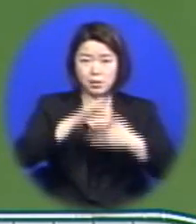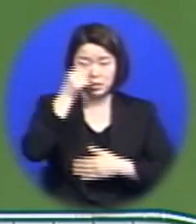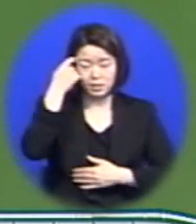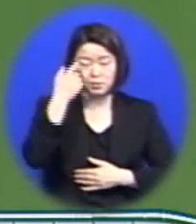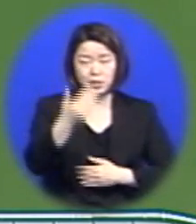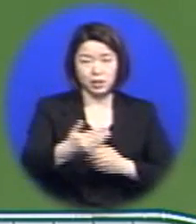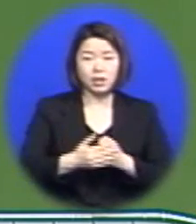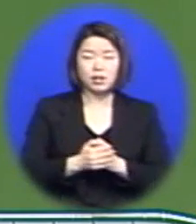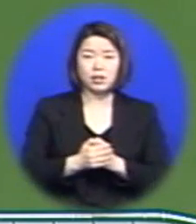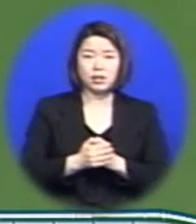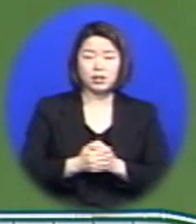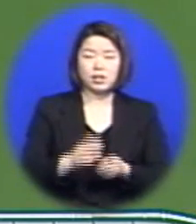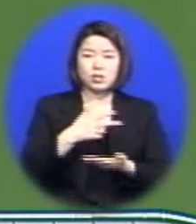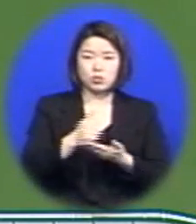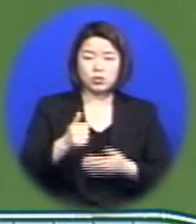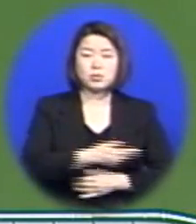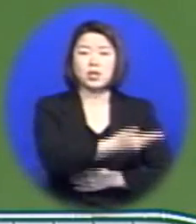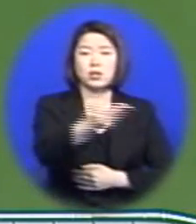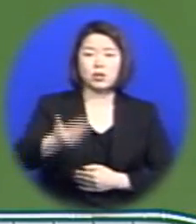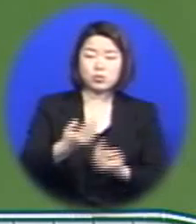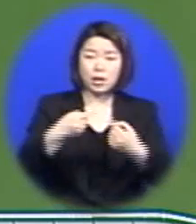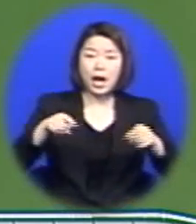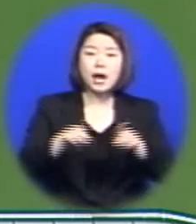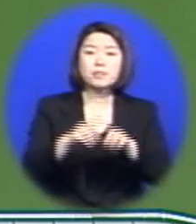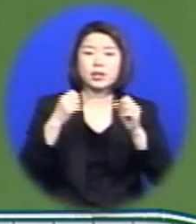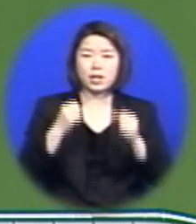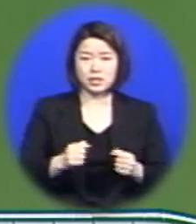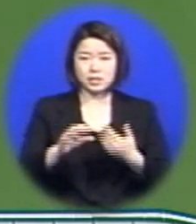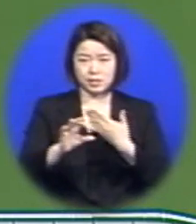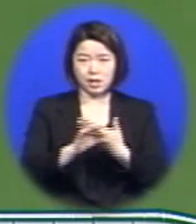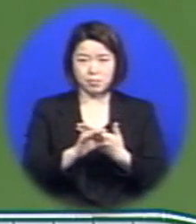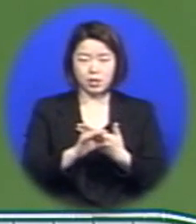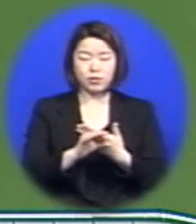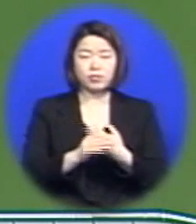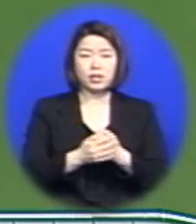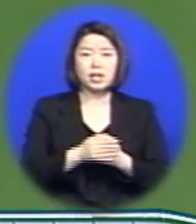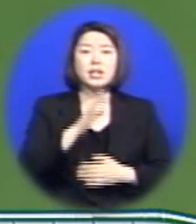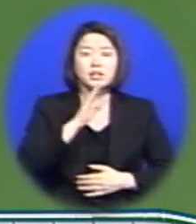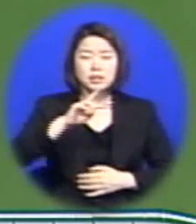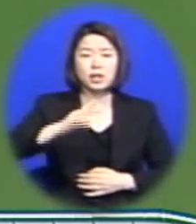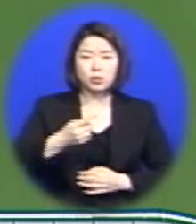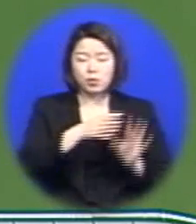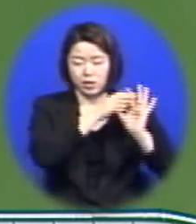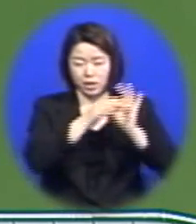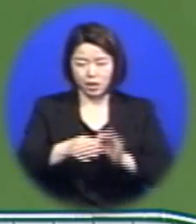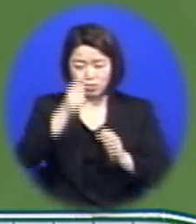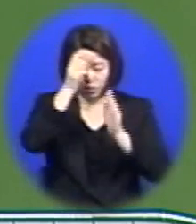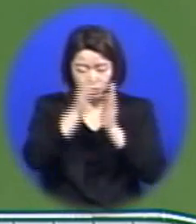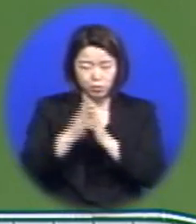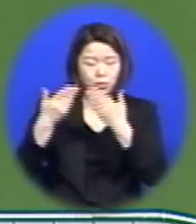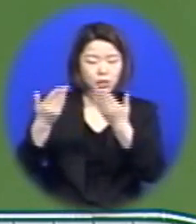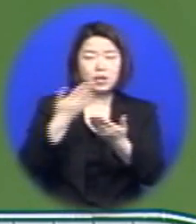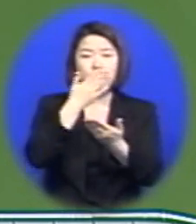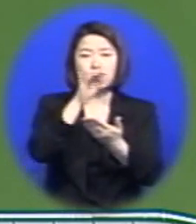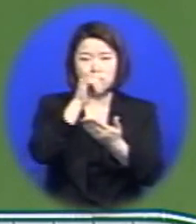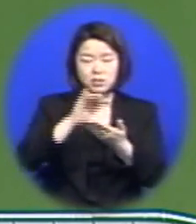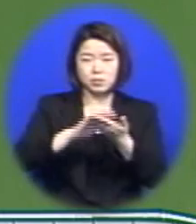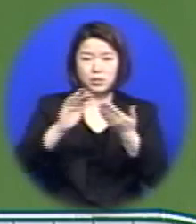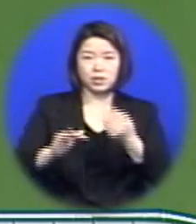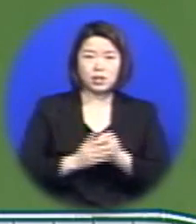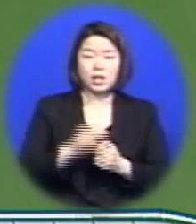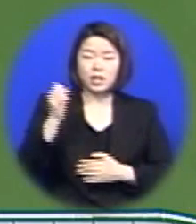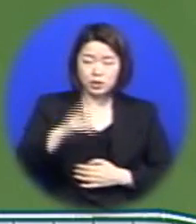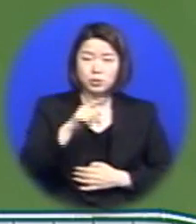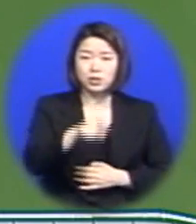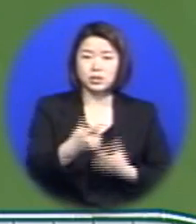않았습니까 주님이 여러분과 함께 하신다면 그래도 계속 기도할 수 있어요 그리고